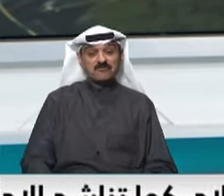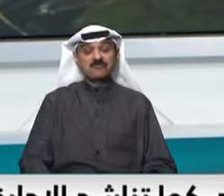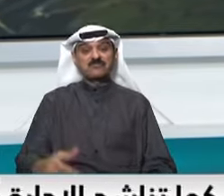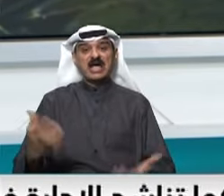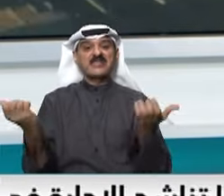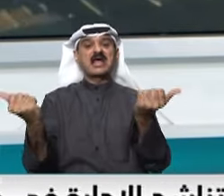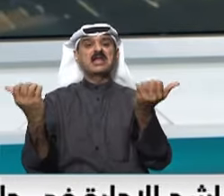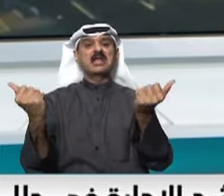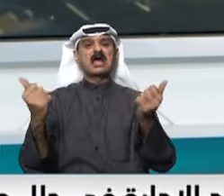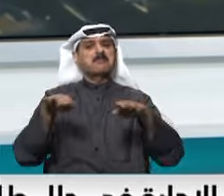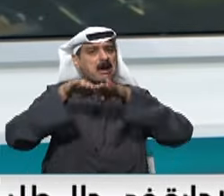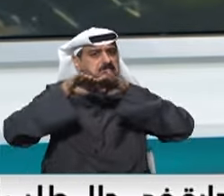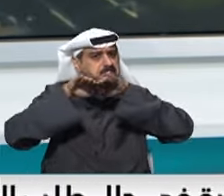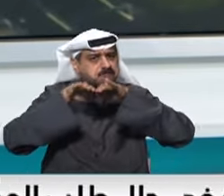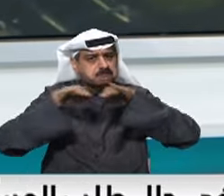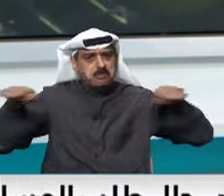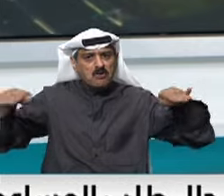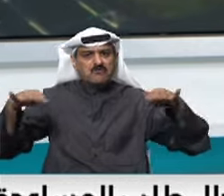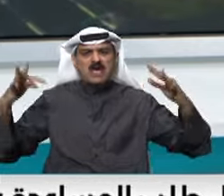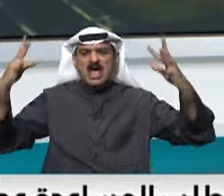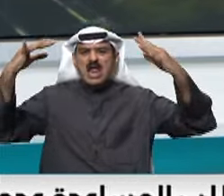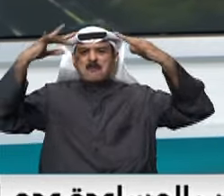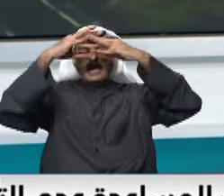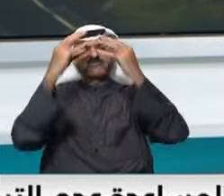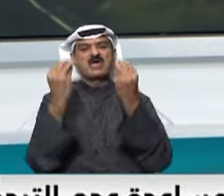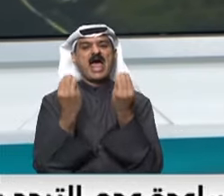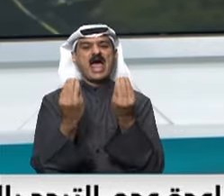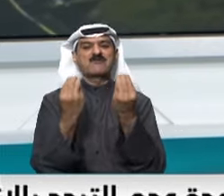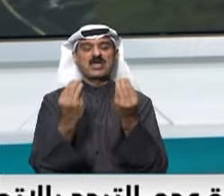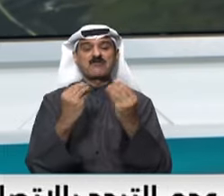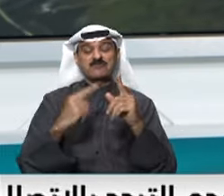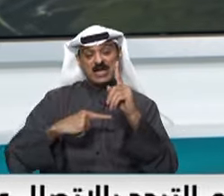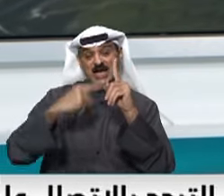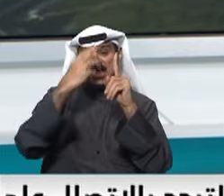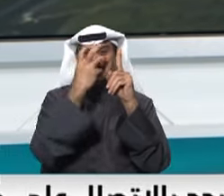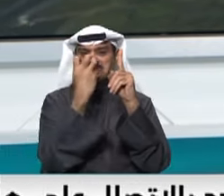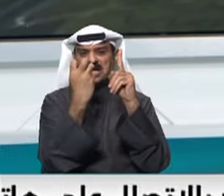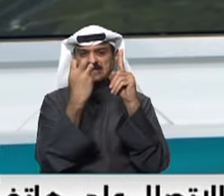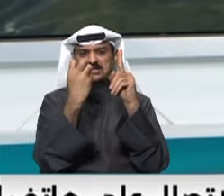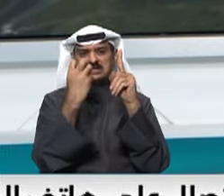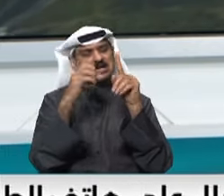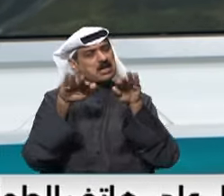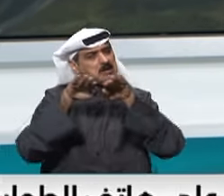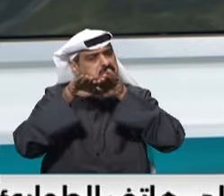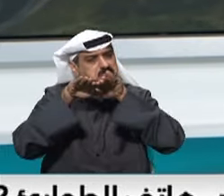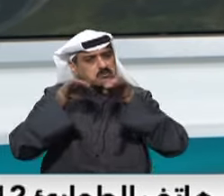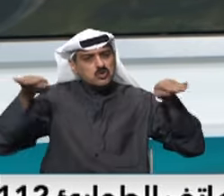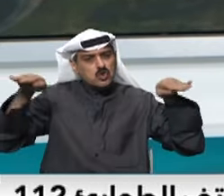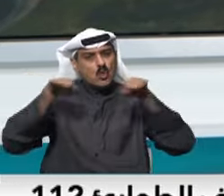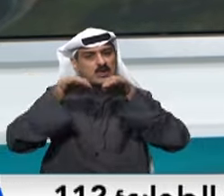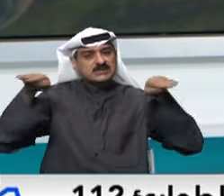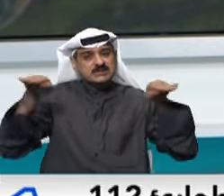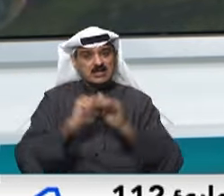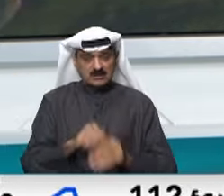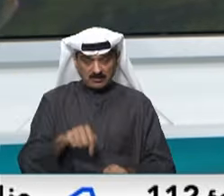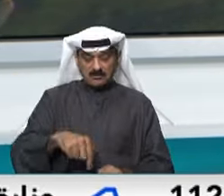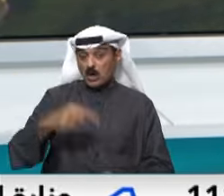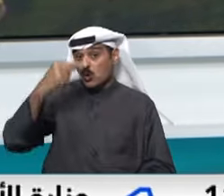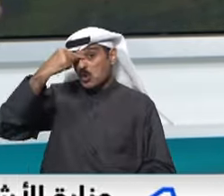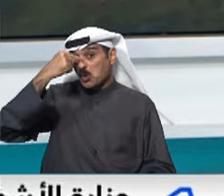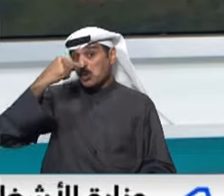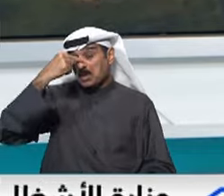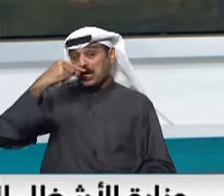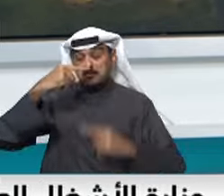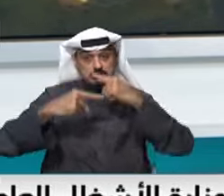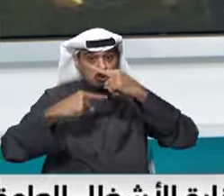أجواء جدا معتدلة، السماء غائمة جزئيا، درجات الحرارة معتدلة. كذلك أيضا يوم الخميس